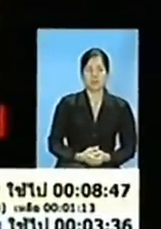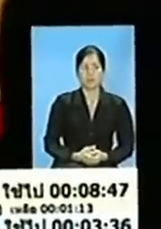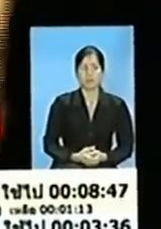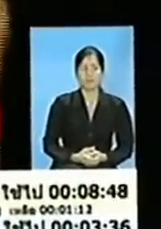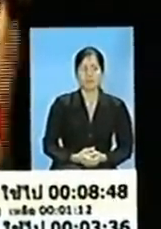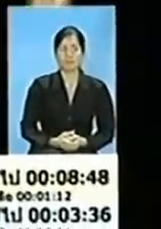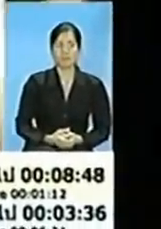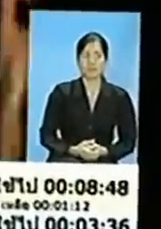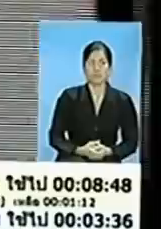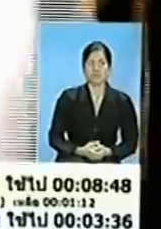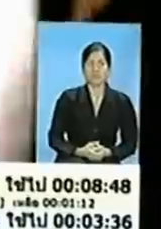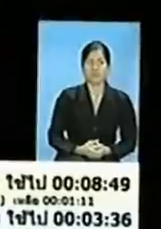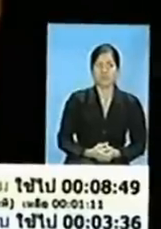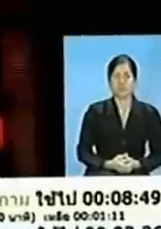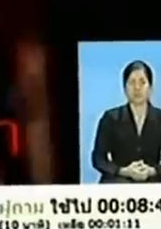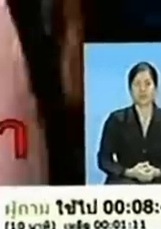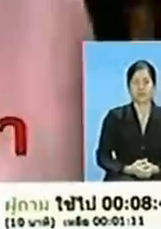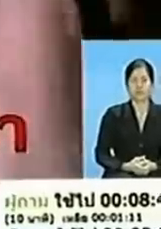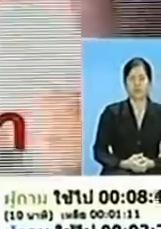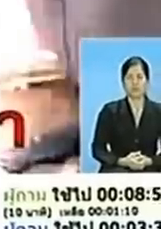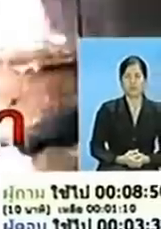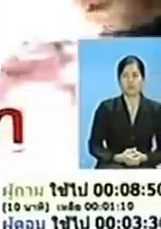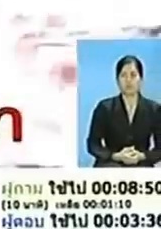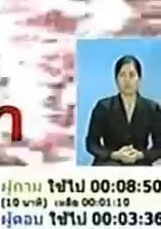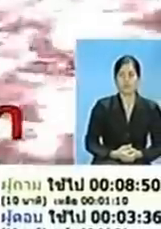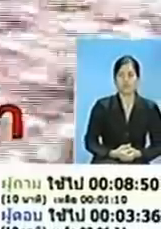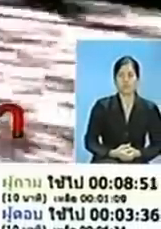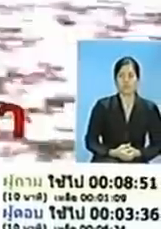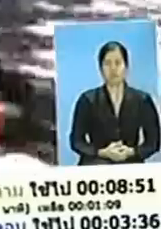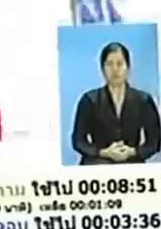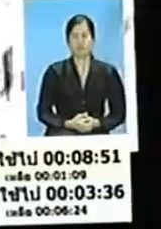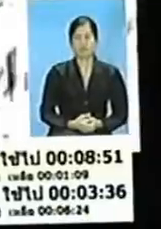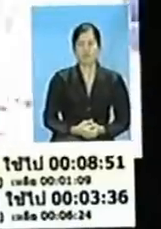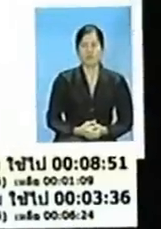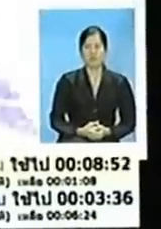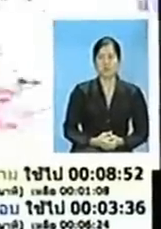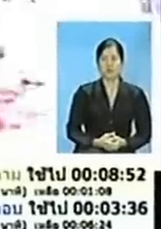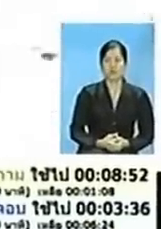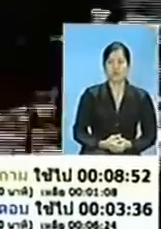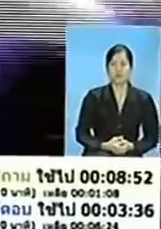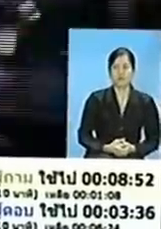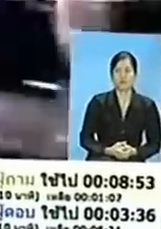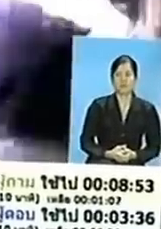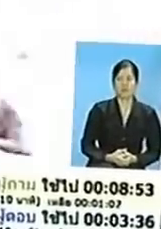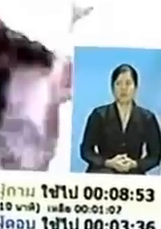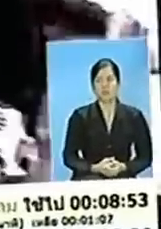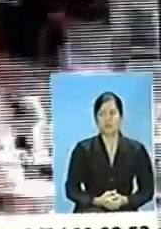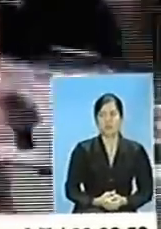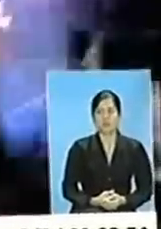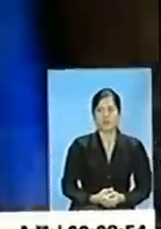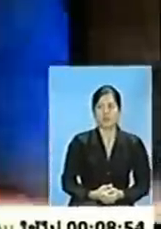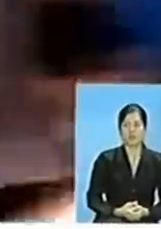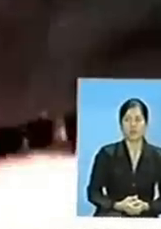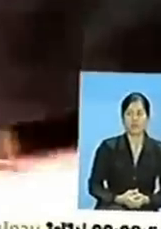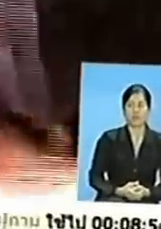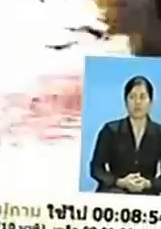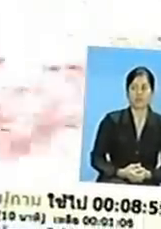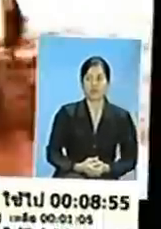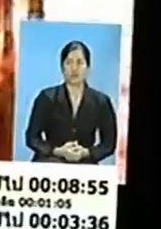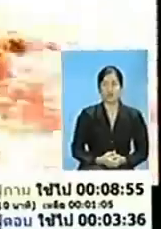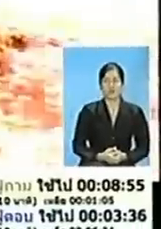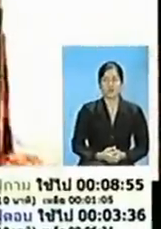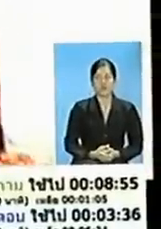ครับเดี๋ยวตอนเย็นเข้ามาครับ เขาออกกันความมั่นคงมีไหมเนี่ย ครับผ